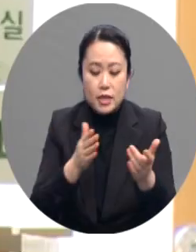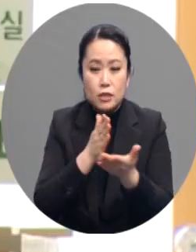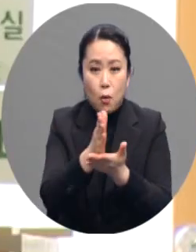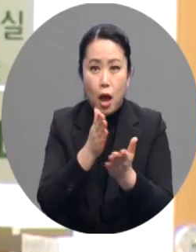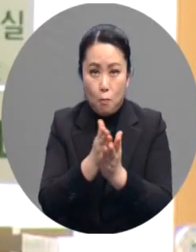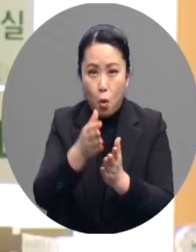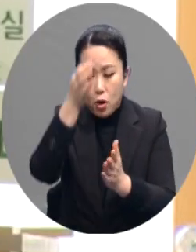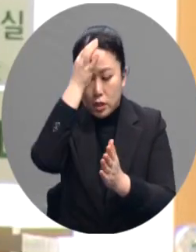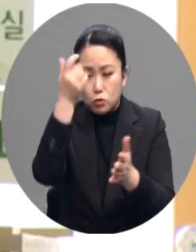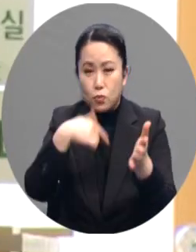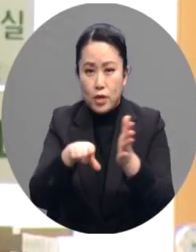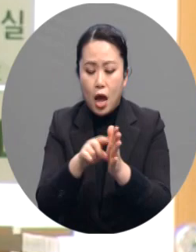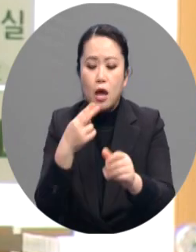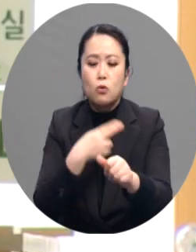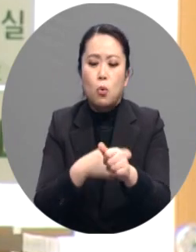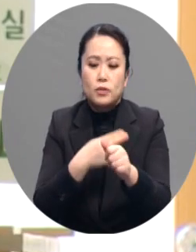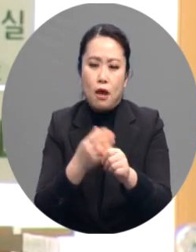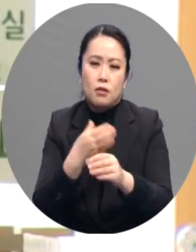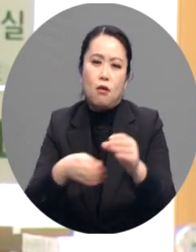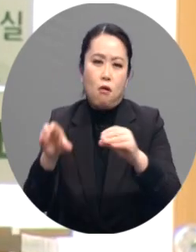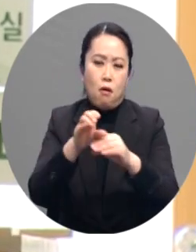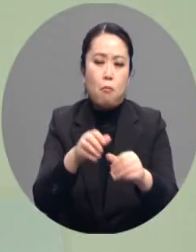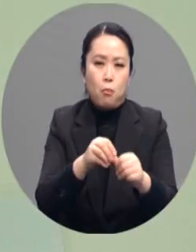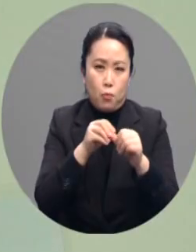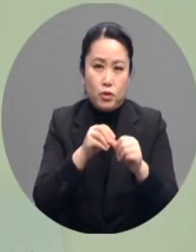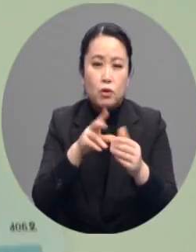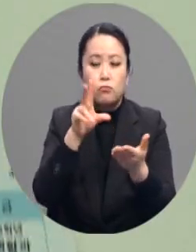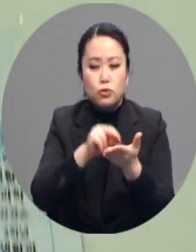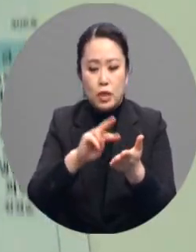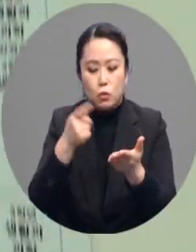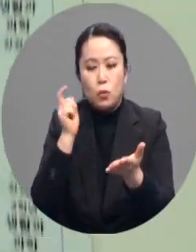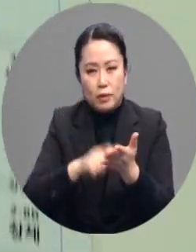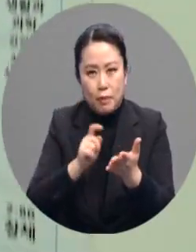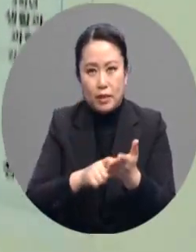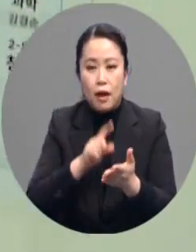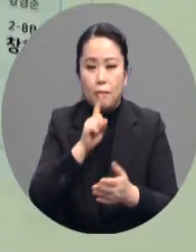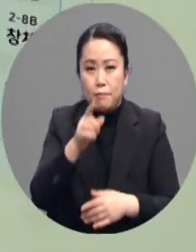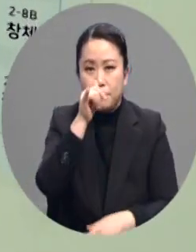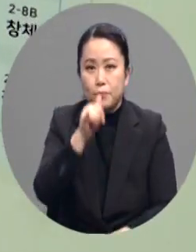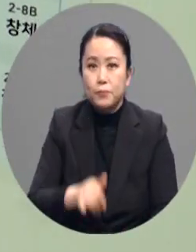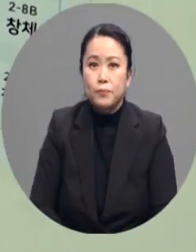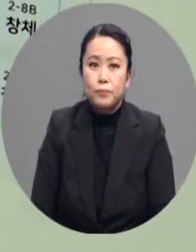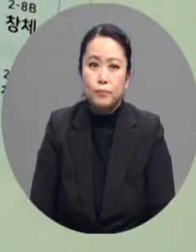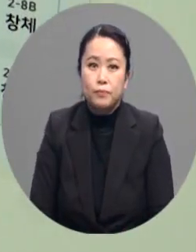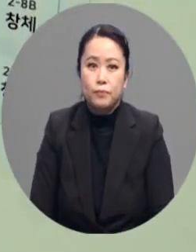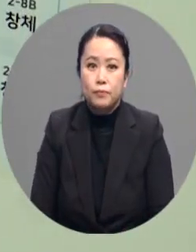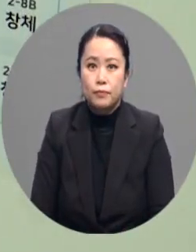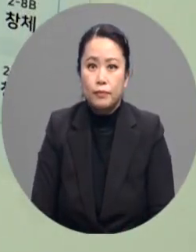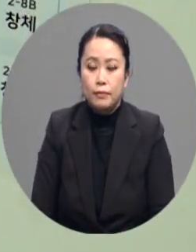교사 인력 확충이 시급하다는 목소리가 나오고 있습니다. MBC 뉴스 이두원입니다.